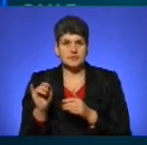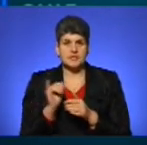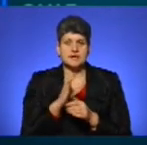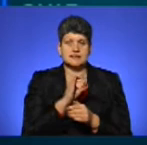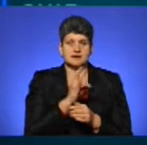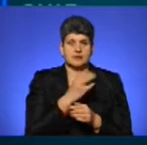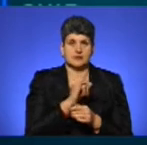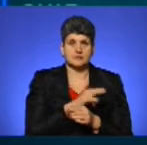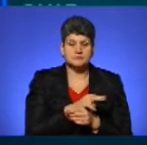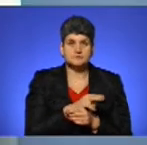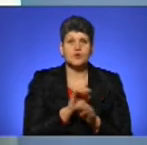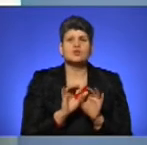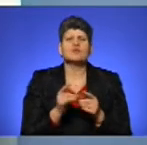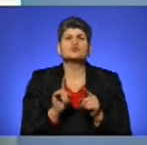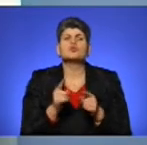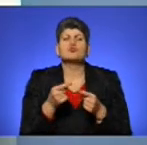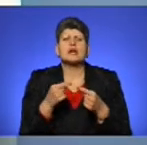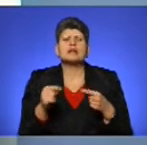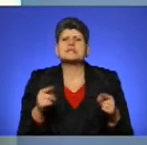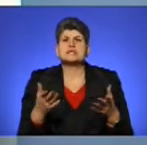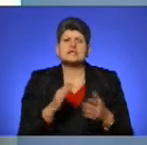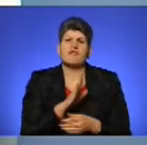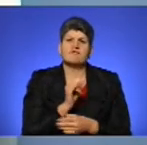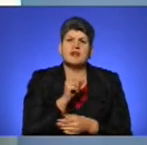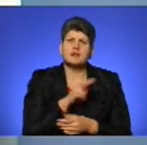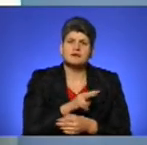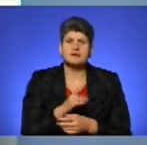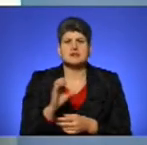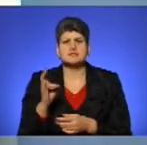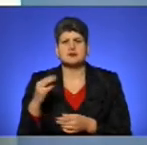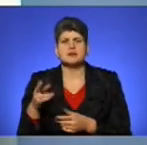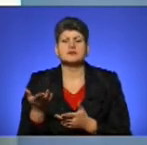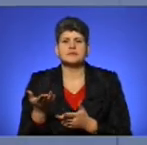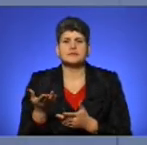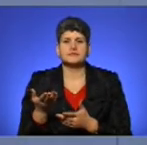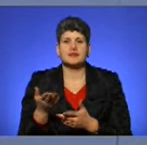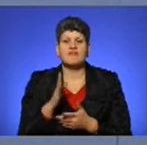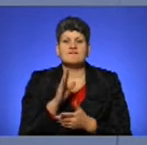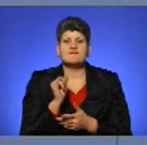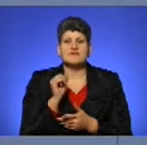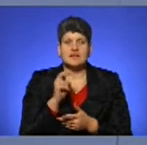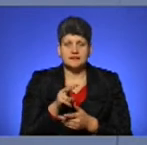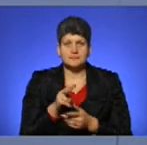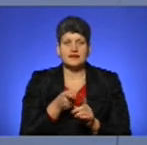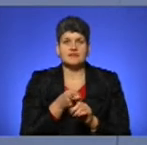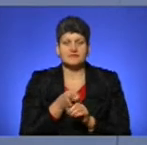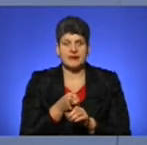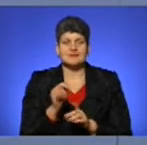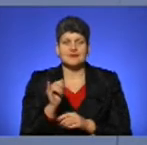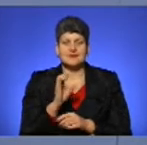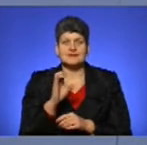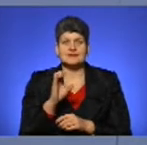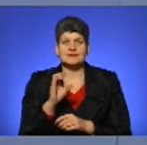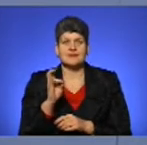СНІД. От розкажіть, в чому різниця між ВІЛ та СНІД? ВІЛ-інфекція і СНІД – це фактично